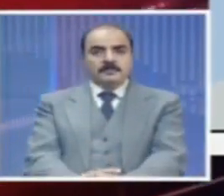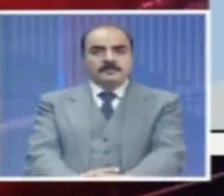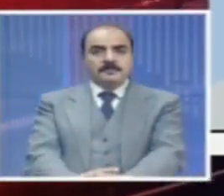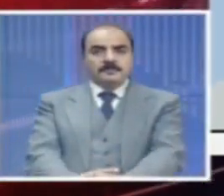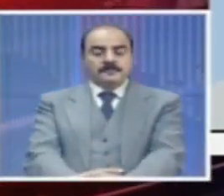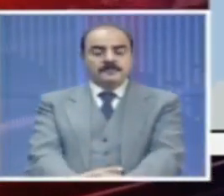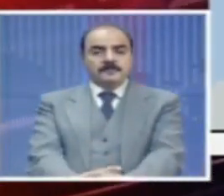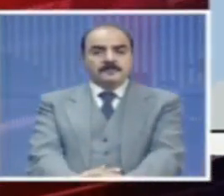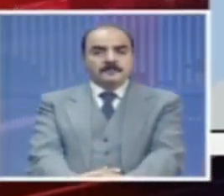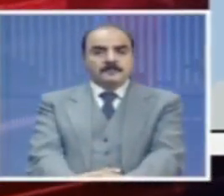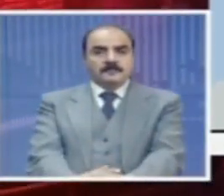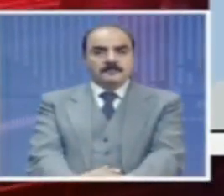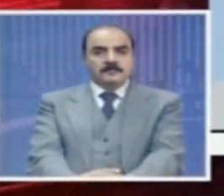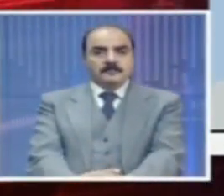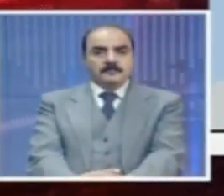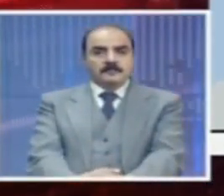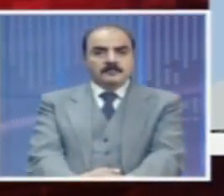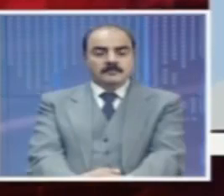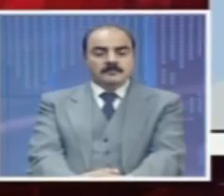حانون شمالي القطاع.